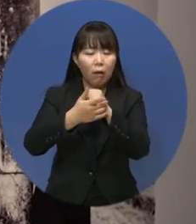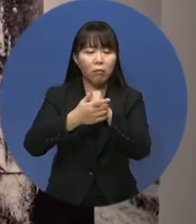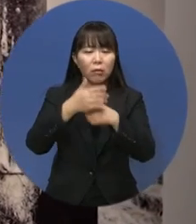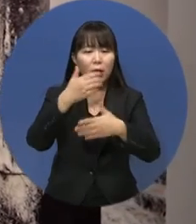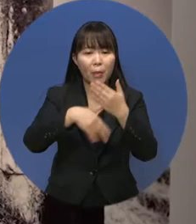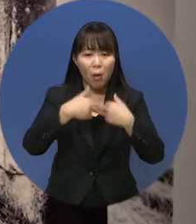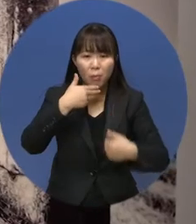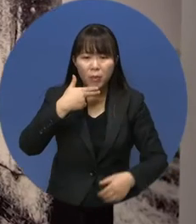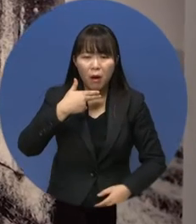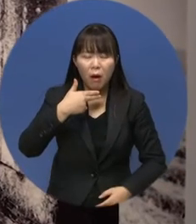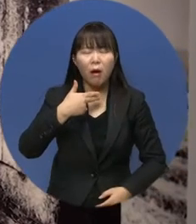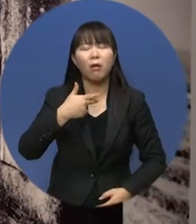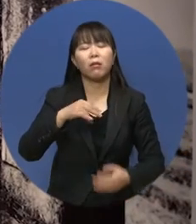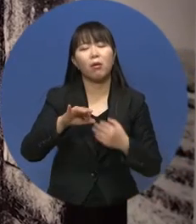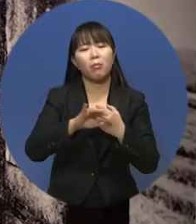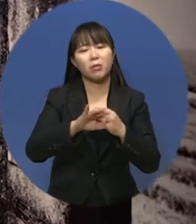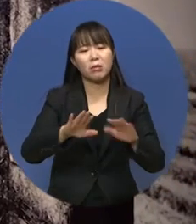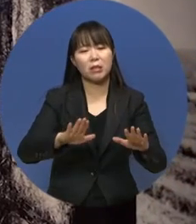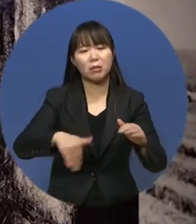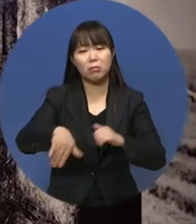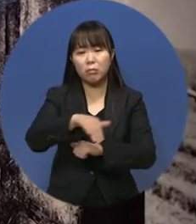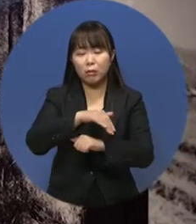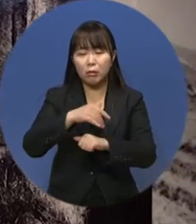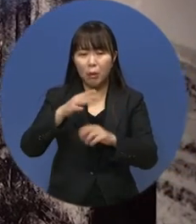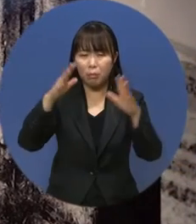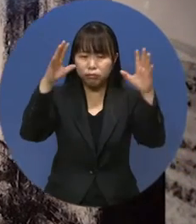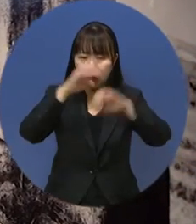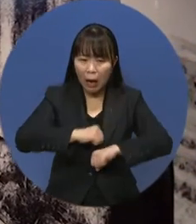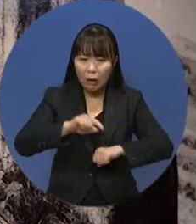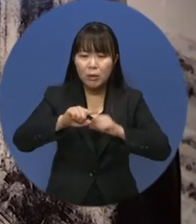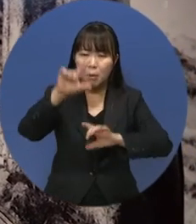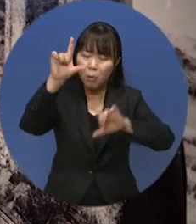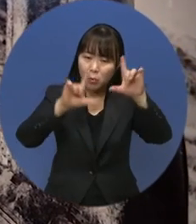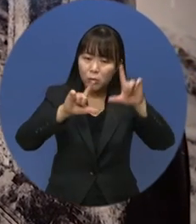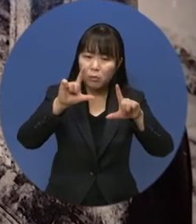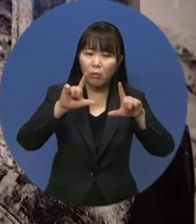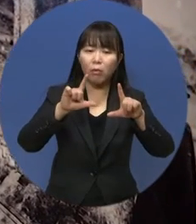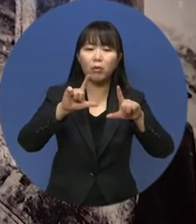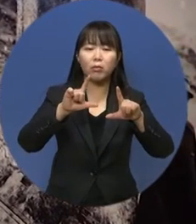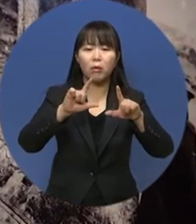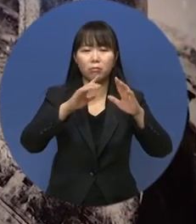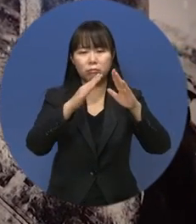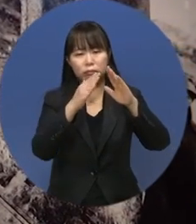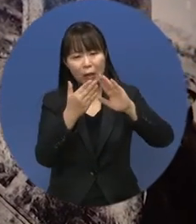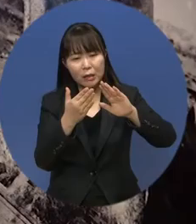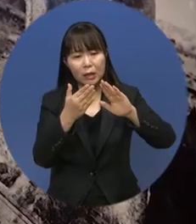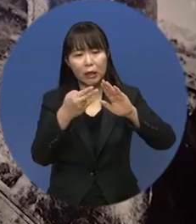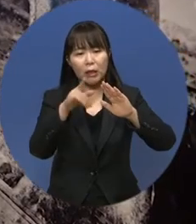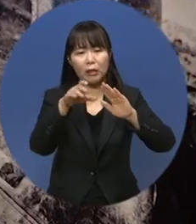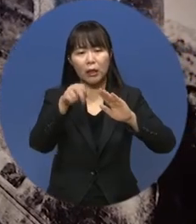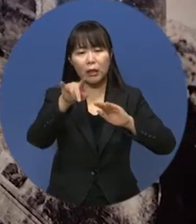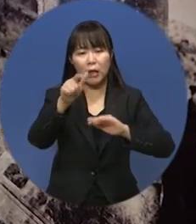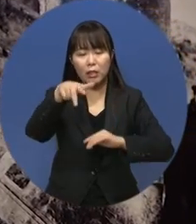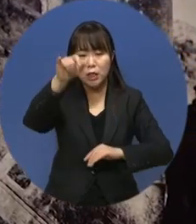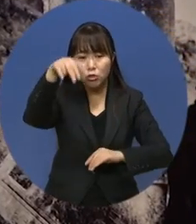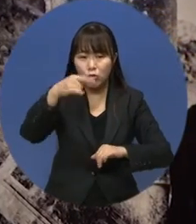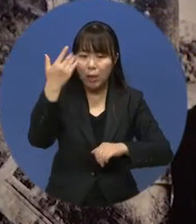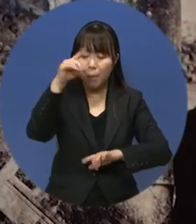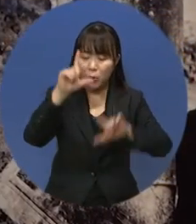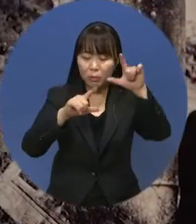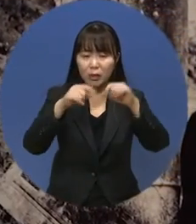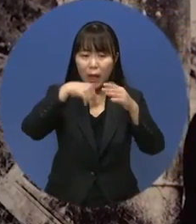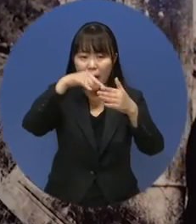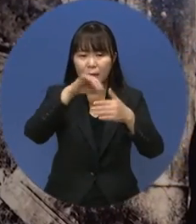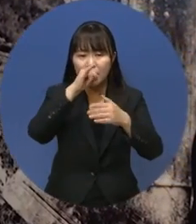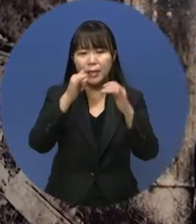않았더라면 폐허가 된 미륵사지 무너진 미륵사지석탑 기울어진 당간지주 의 옛 모습과 그